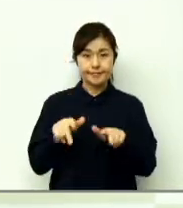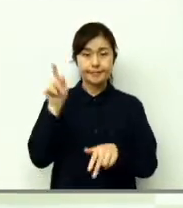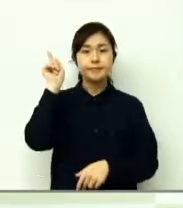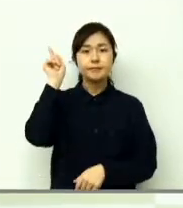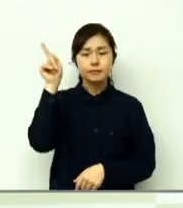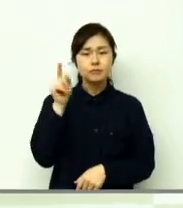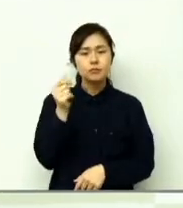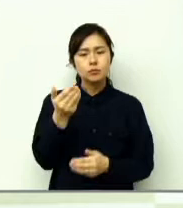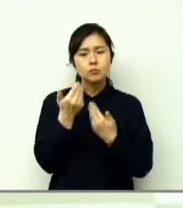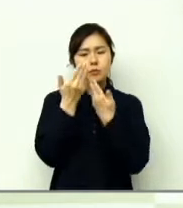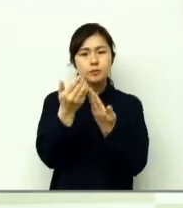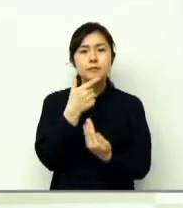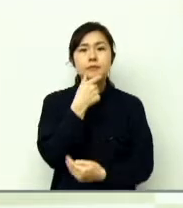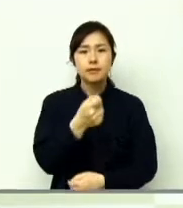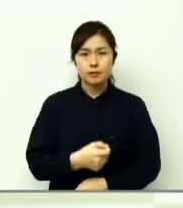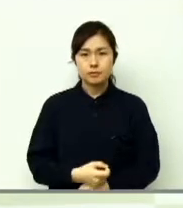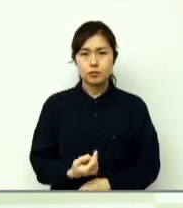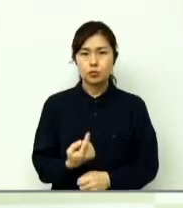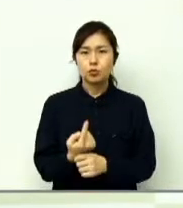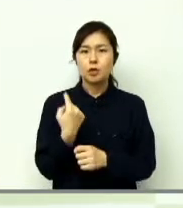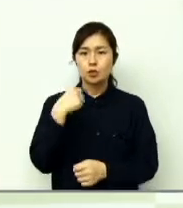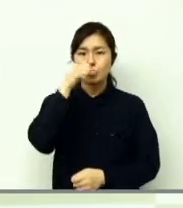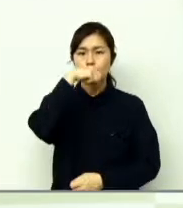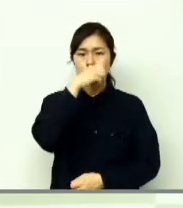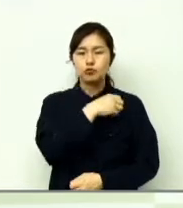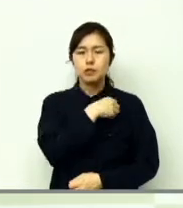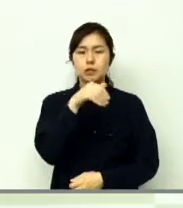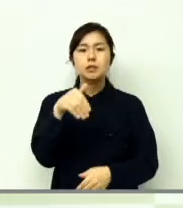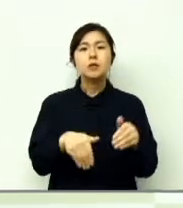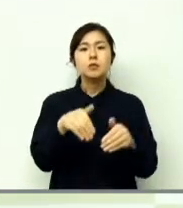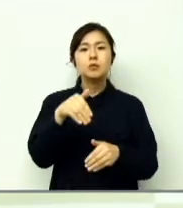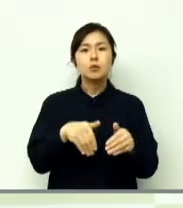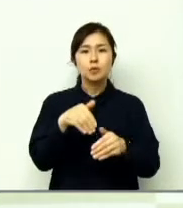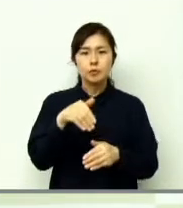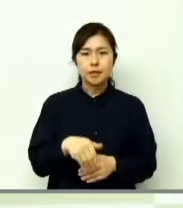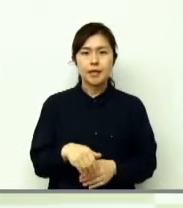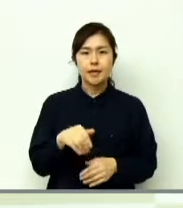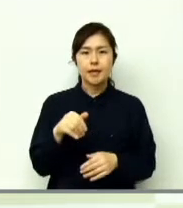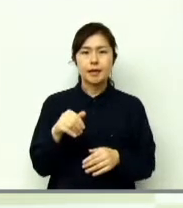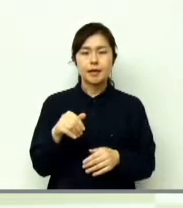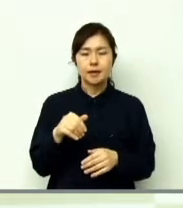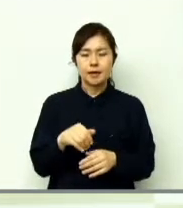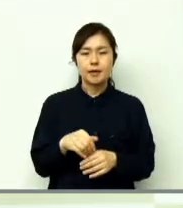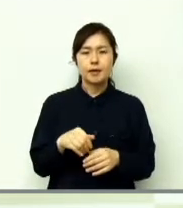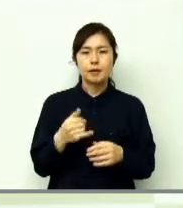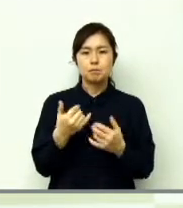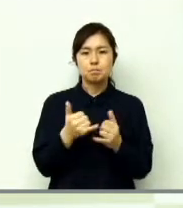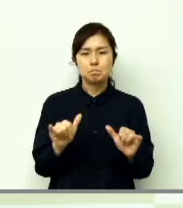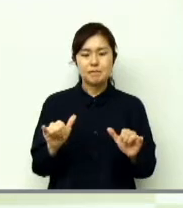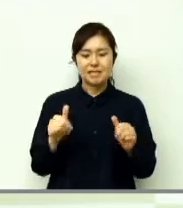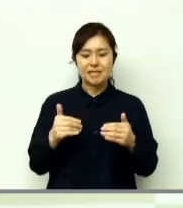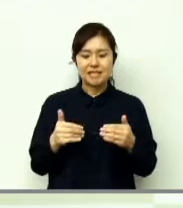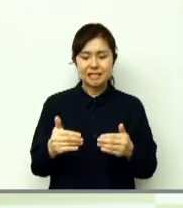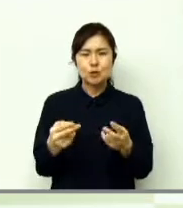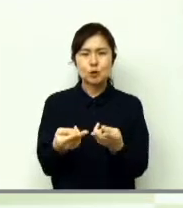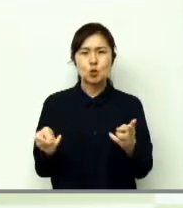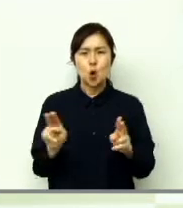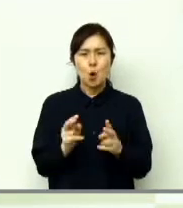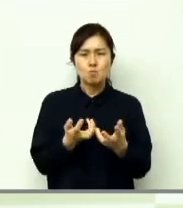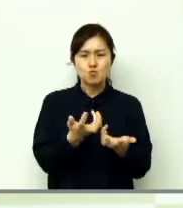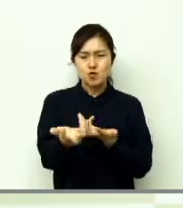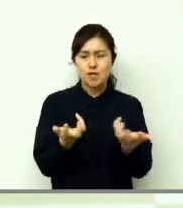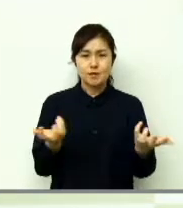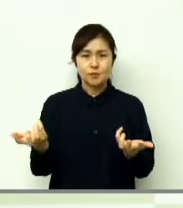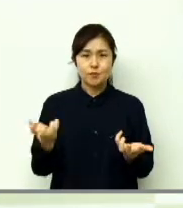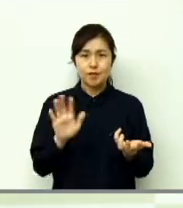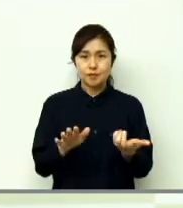ども、はい、昨年の衆院選でですね、はい、当時野党第一党であった民進党が3つに分裂しまして、選挙が終わって3